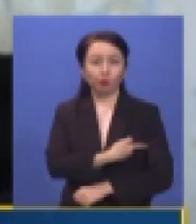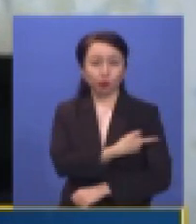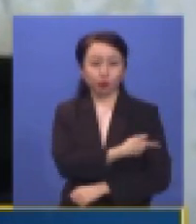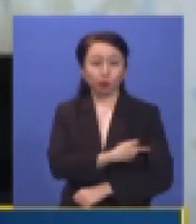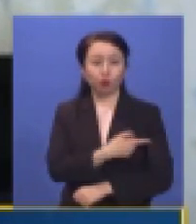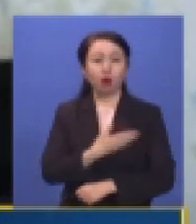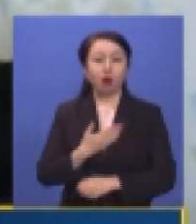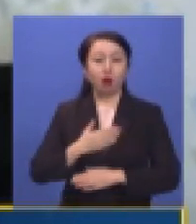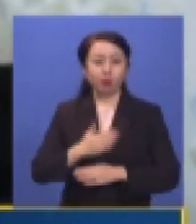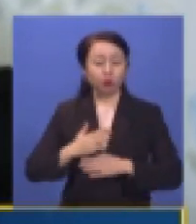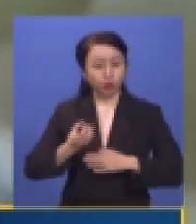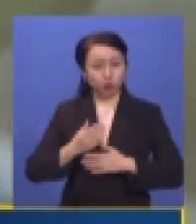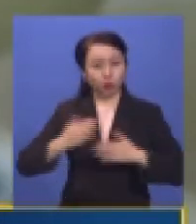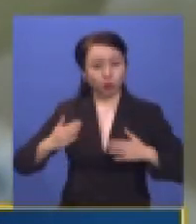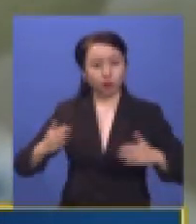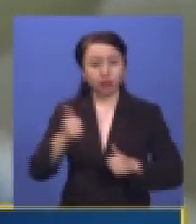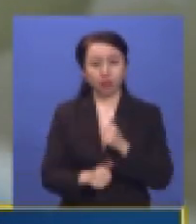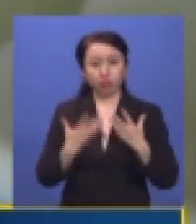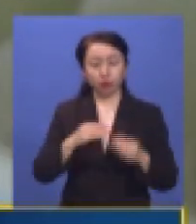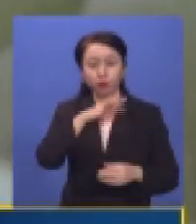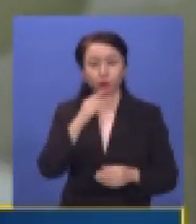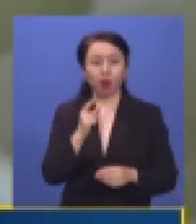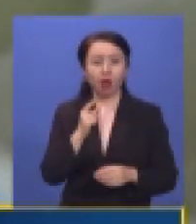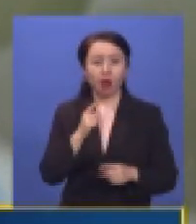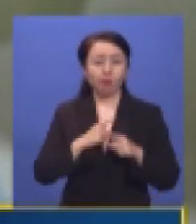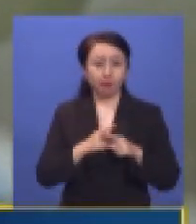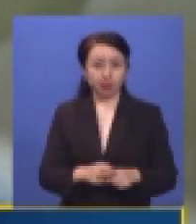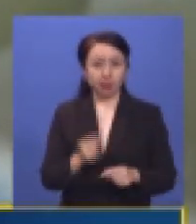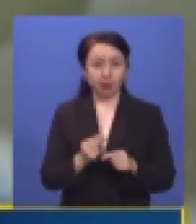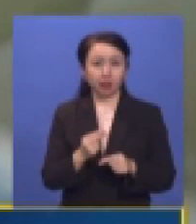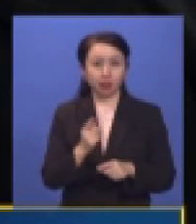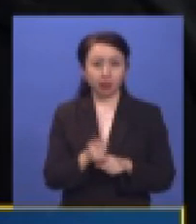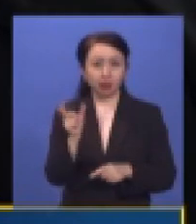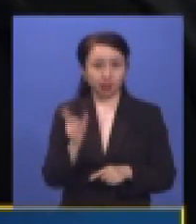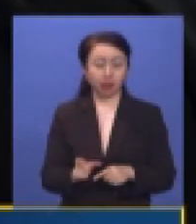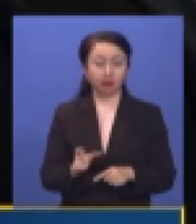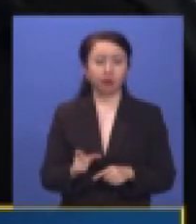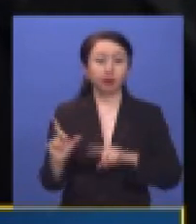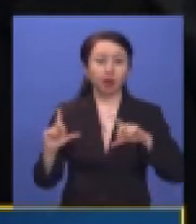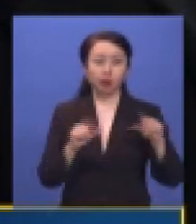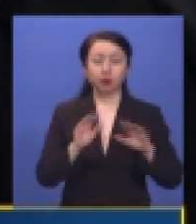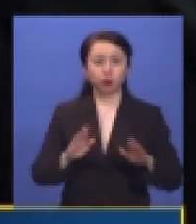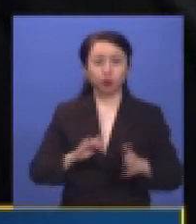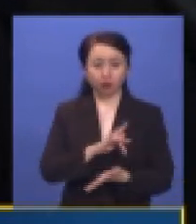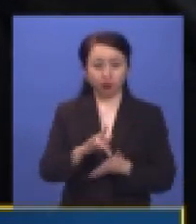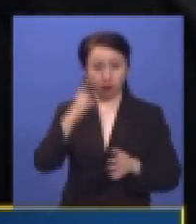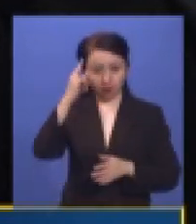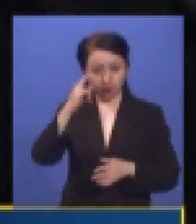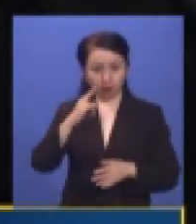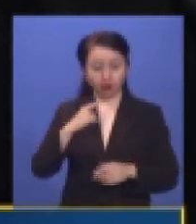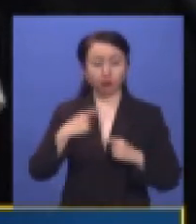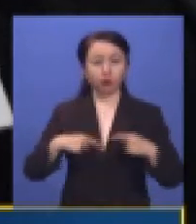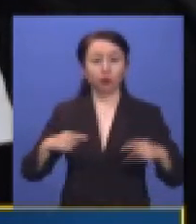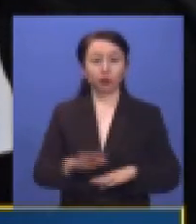Дальше – больше. Сегодня у начинающего модельера немало постоянных клиентов. Одежду петропавловский дизайнер отправляет не только в города Казахстана, но и